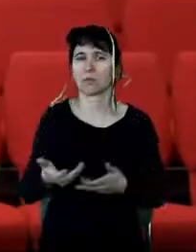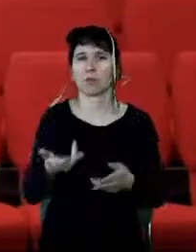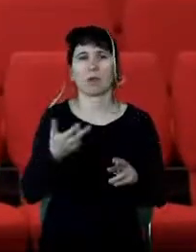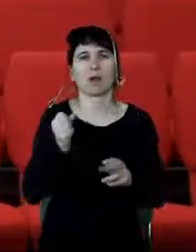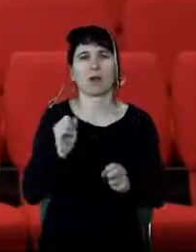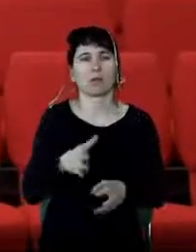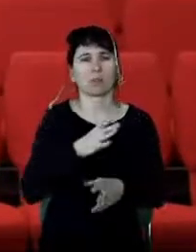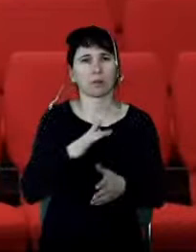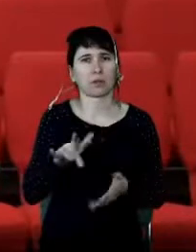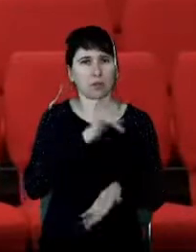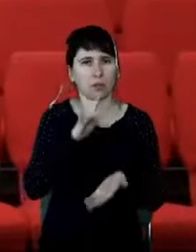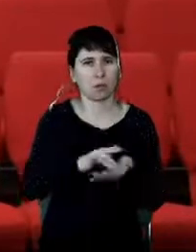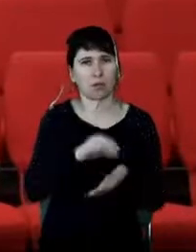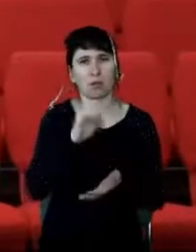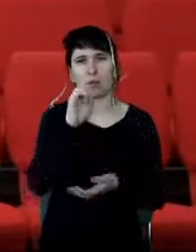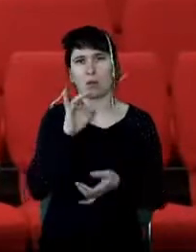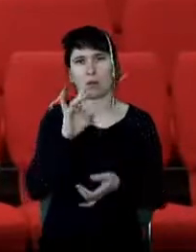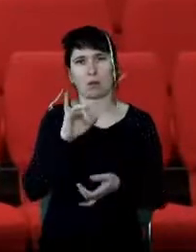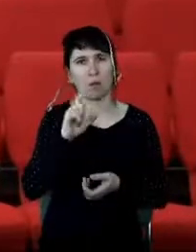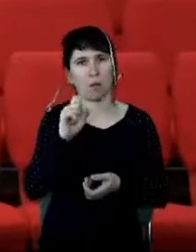Перемога над Єрихоном,